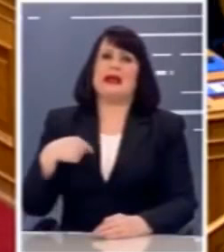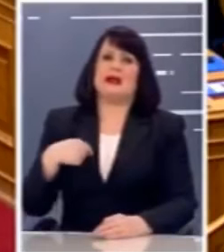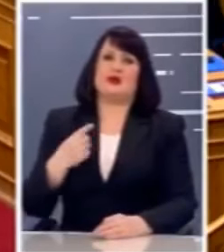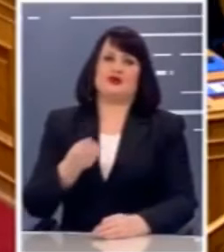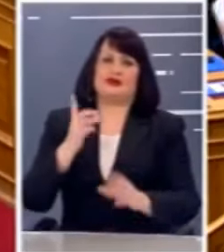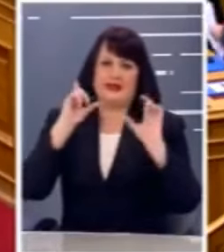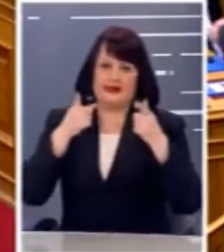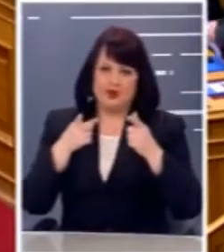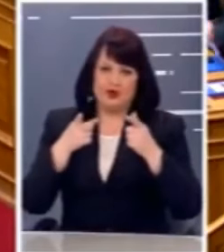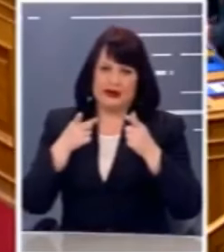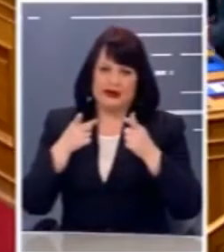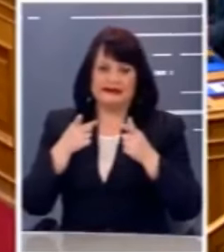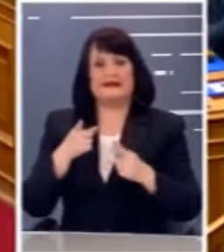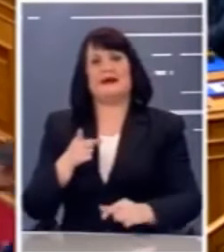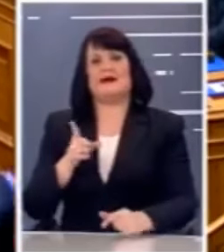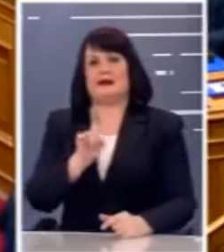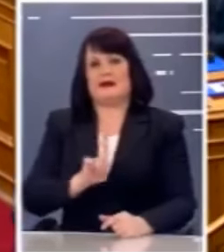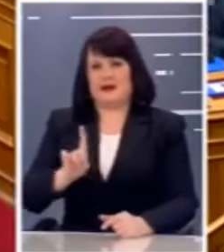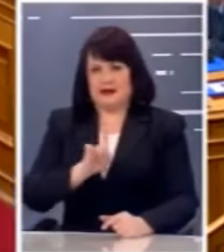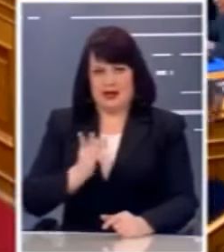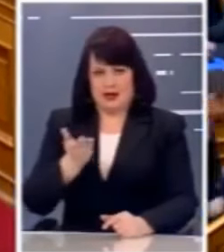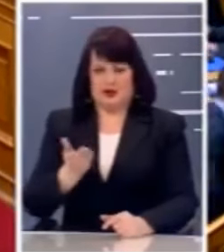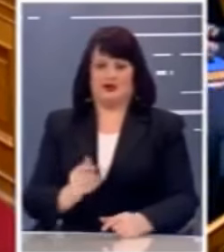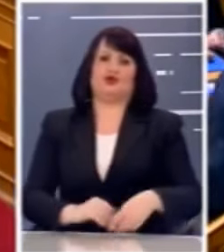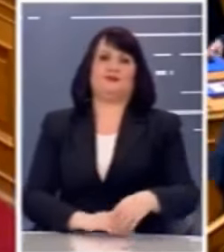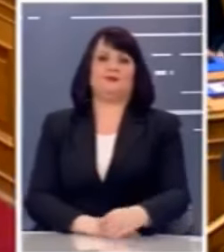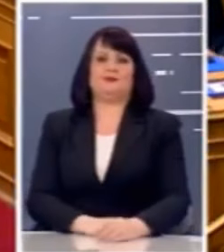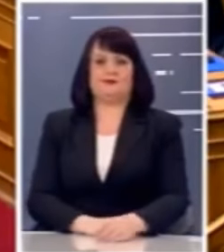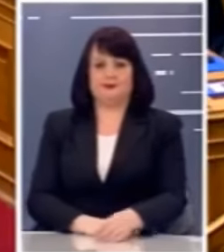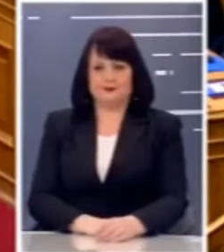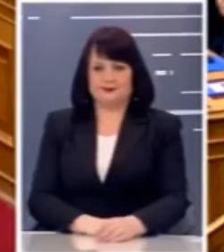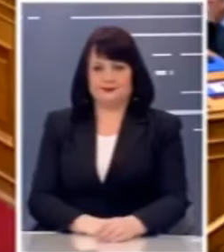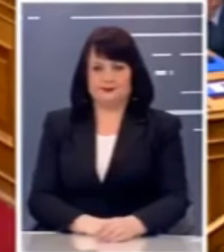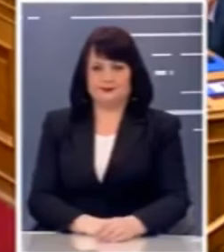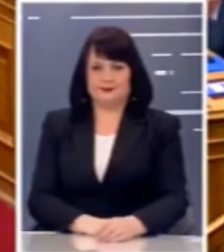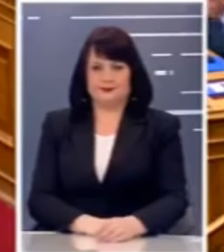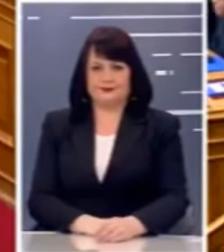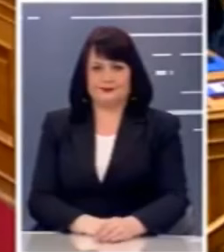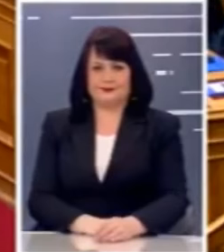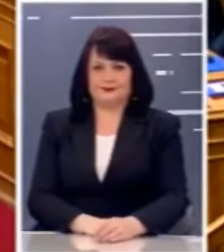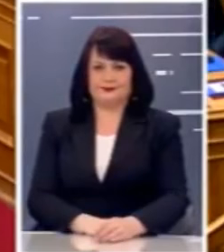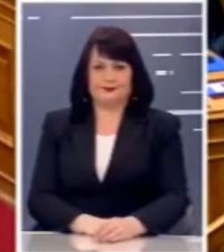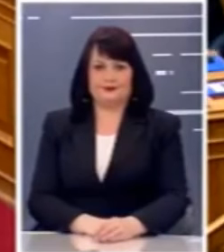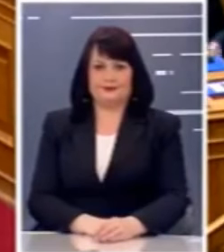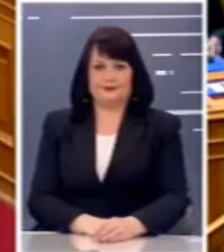αντιπολίτευσης και πρόεδρος της κοινοβουλευτικής ομάδας της Νέας Δημοκρατίας, κύριος Κυριάκος Μητσοτάκης.